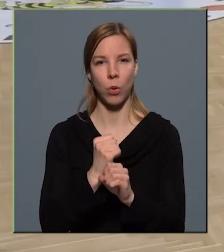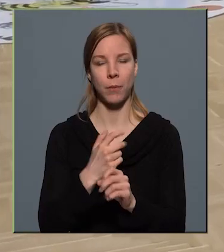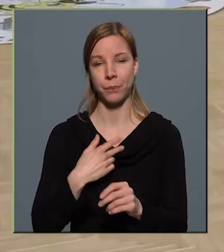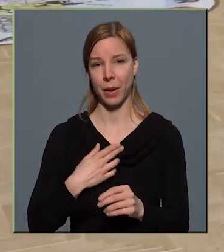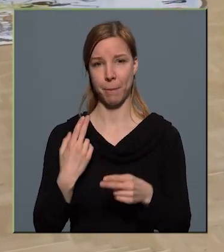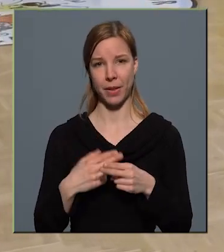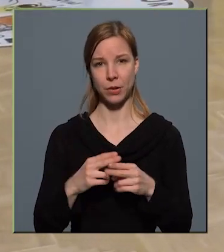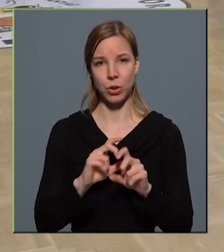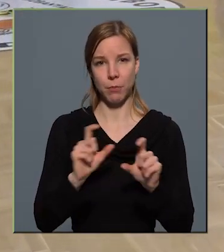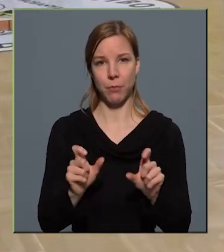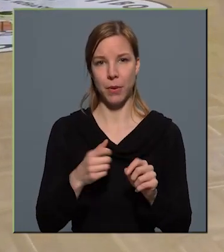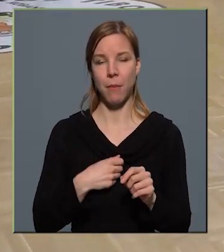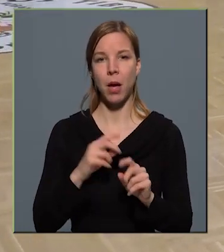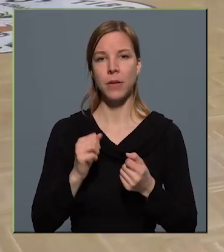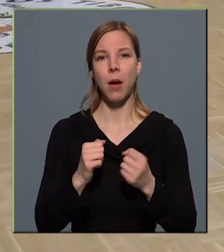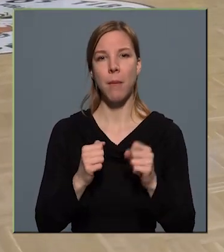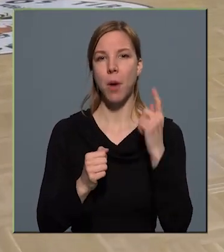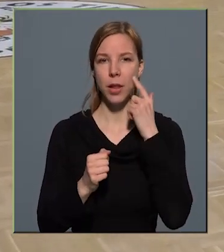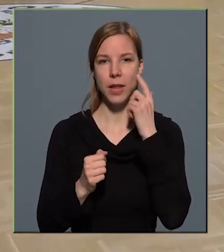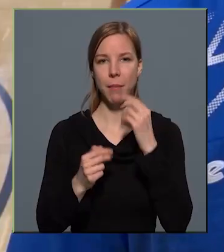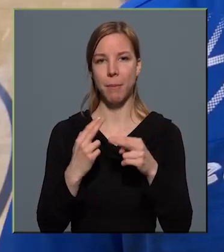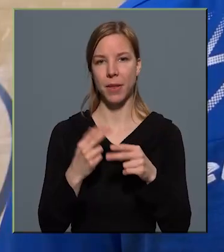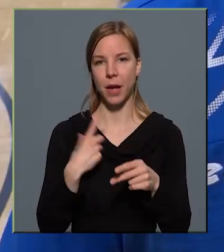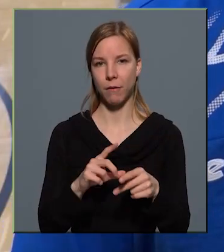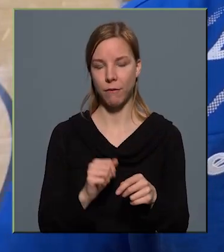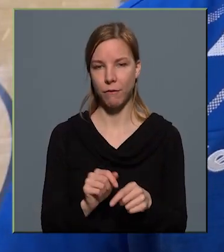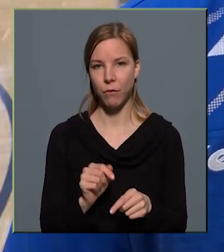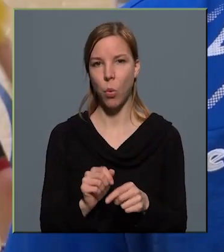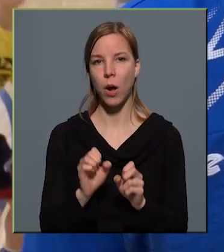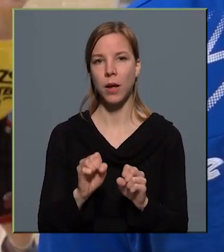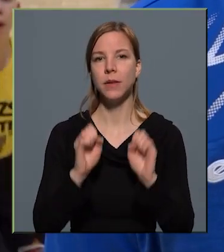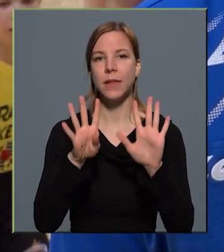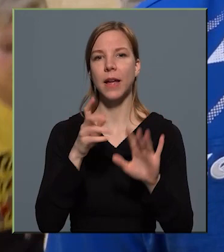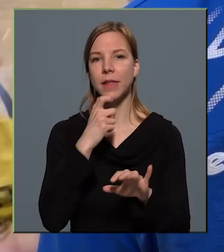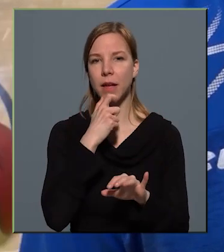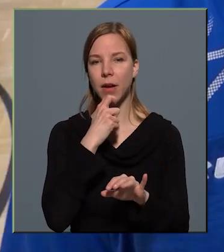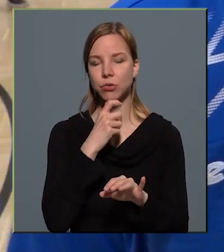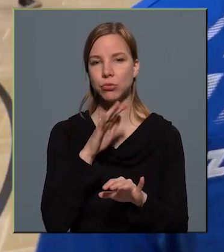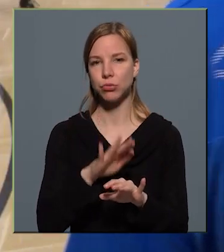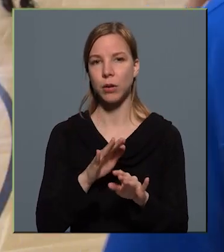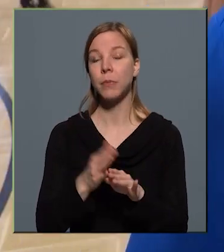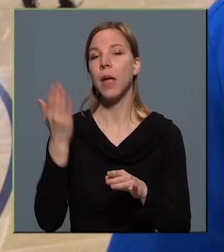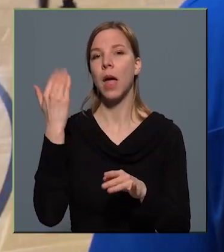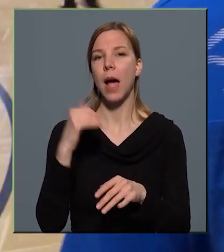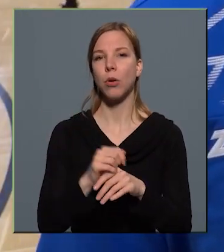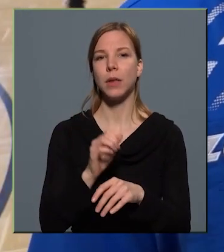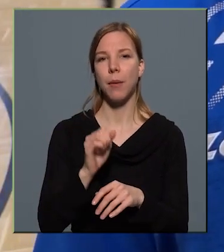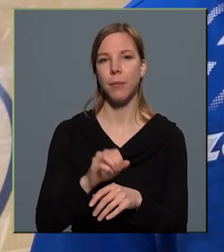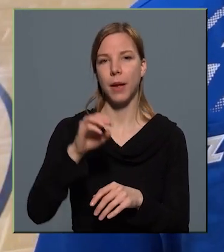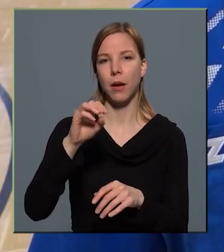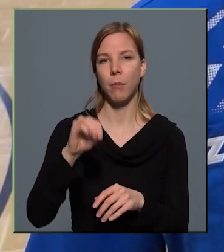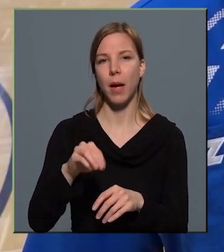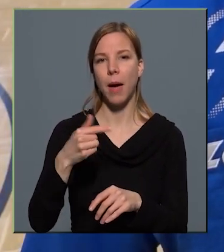mert az én egy a bal szemem beteg volt, 19 éves koromban, és hát előtte még az MTK-ban rúgtam a labdát,